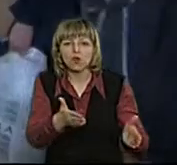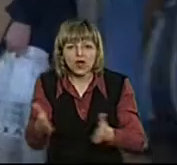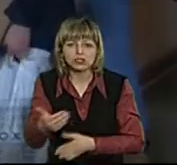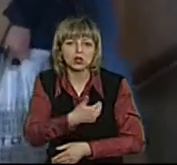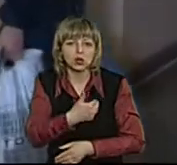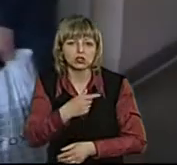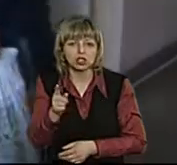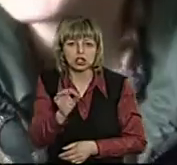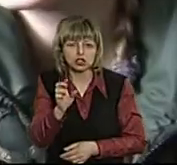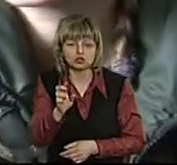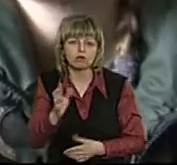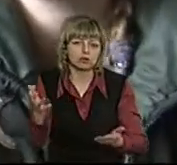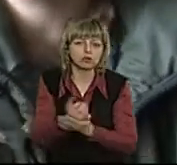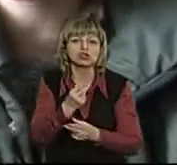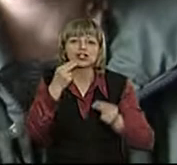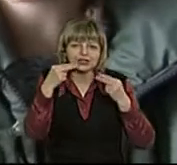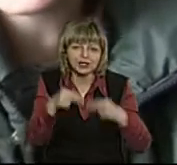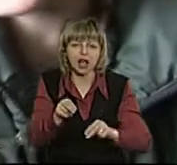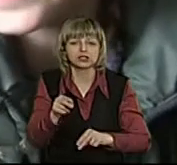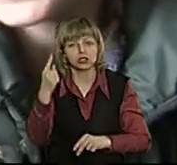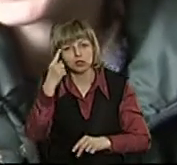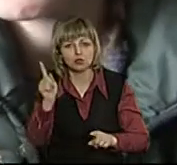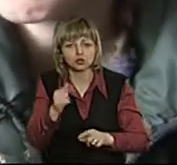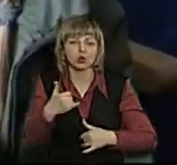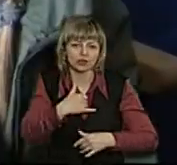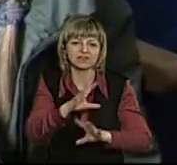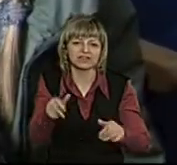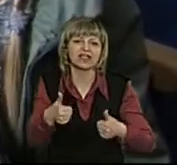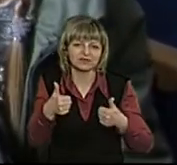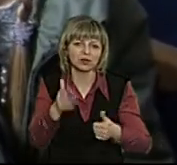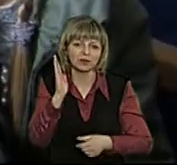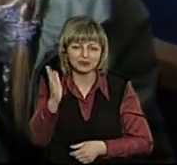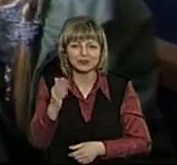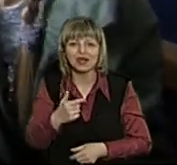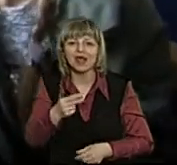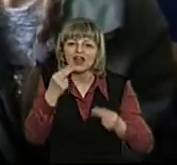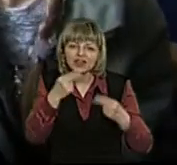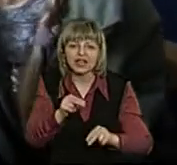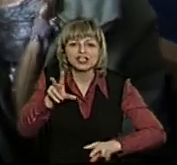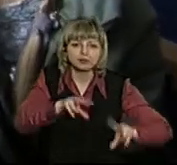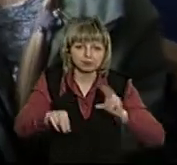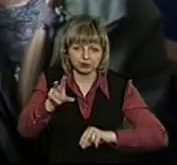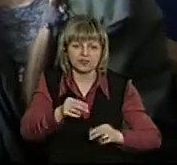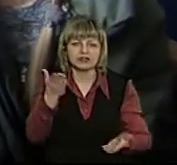хотіли, щоб все виходило якнайкраще, і я думаю, що це в нас вийде. Але краще